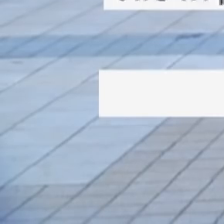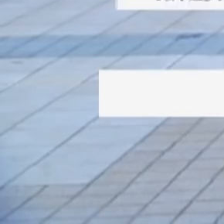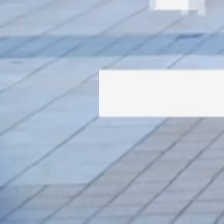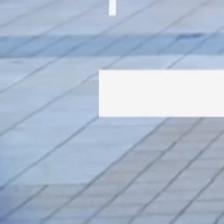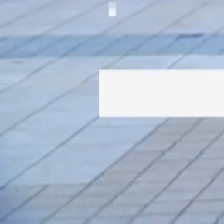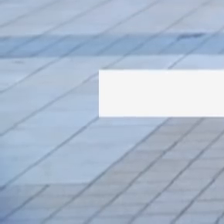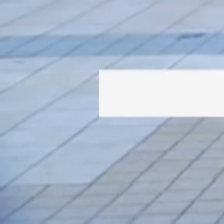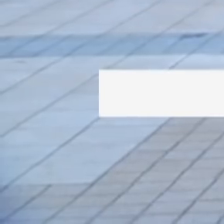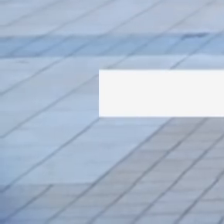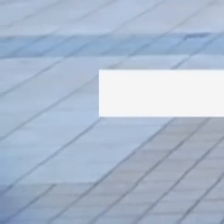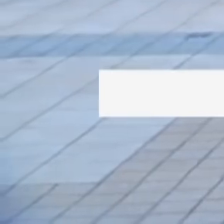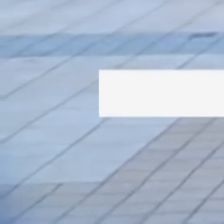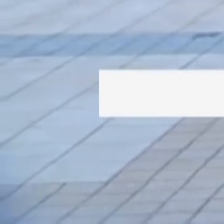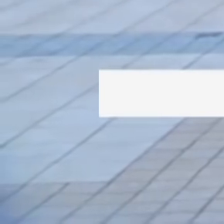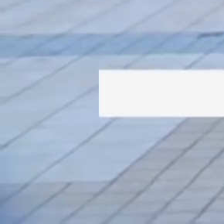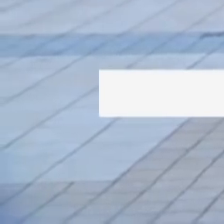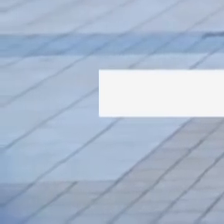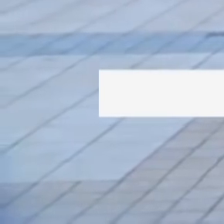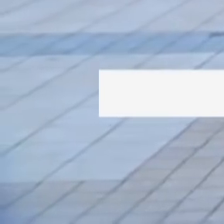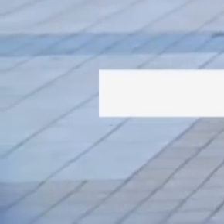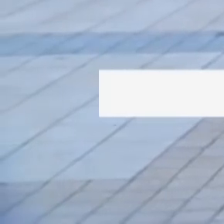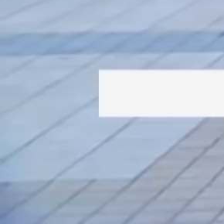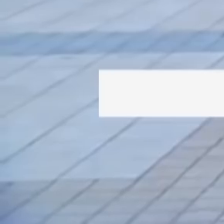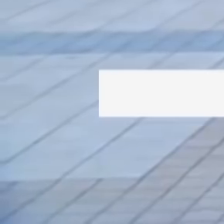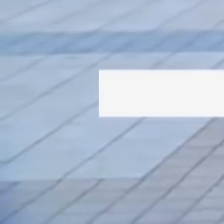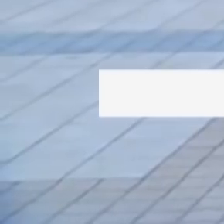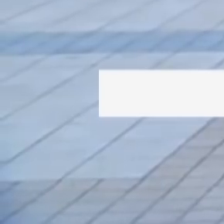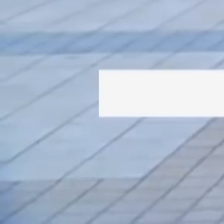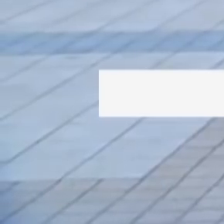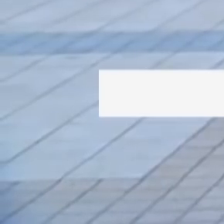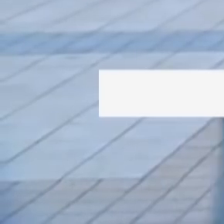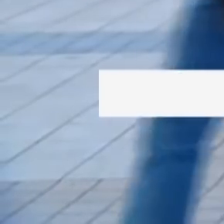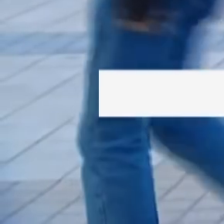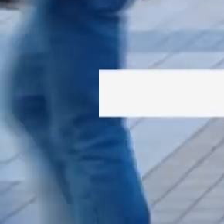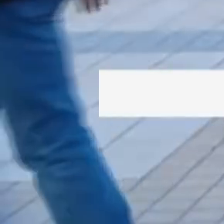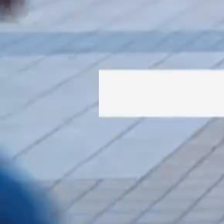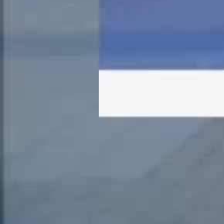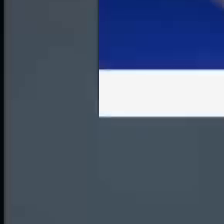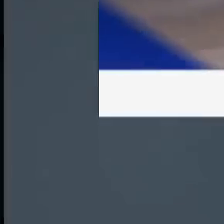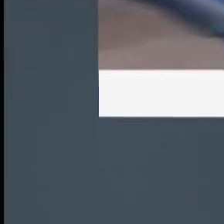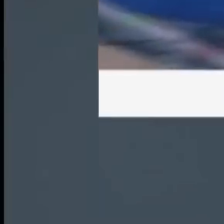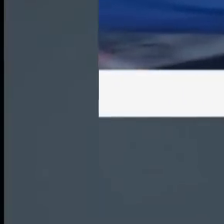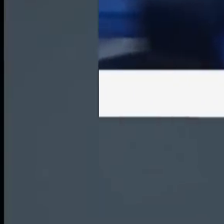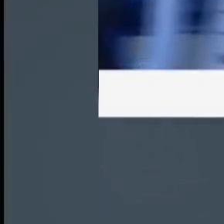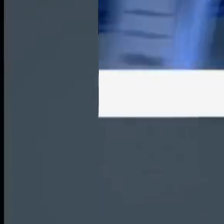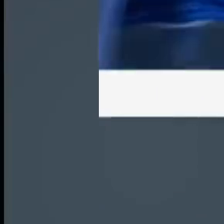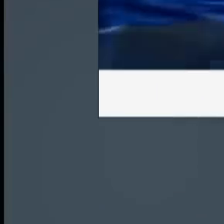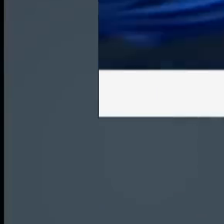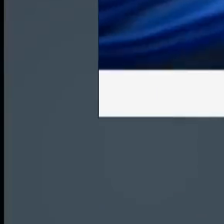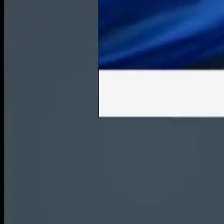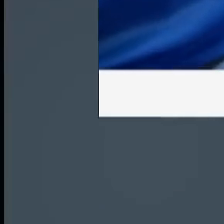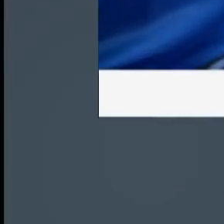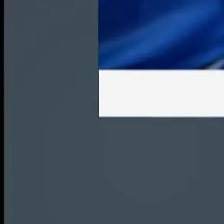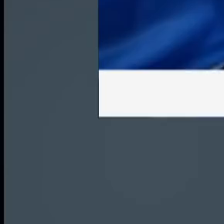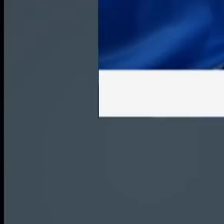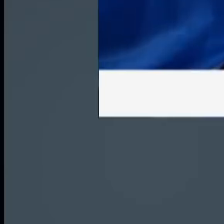שציינת דוריה, אותו רגע מיוחד במדינה שלנו כולה, שבו אנחנו עוברים מאבל, מאירועי